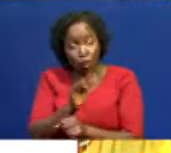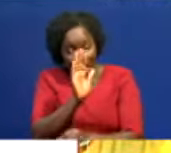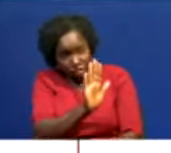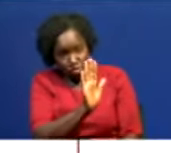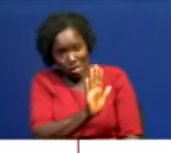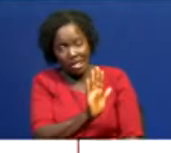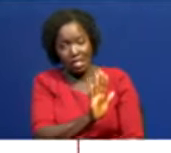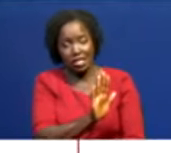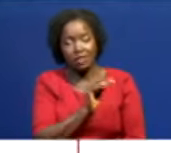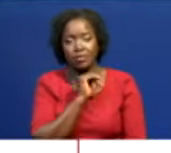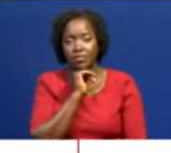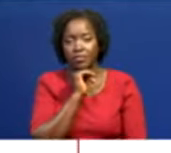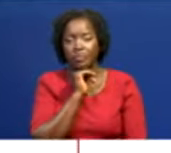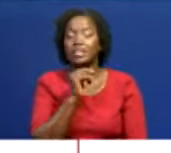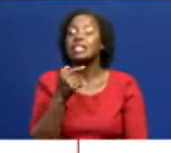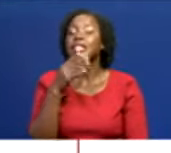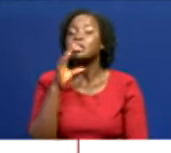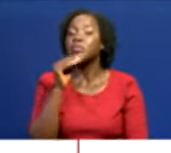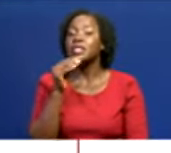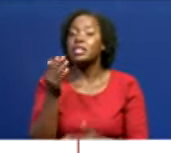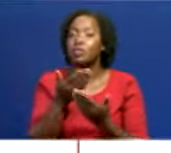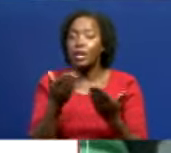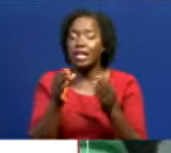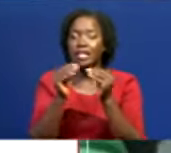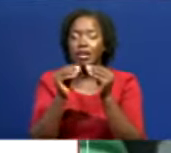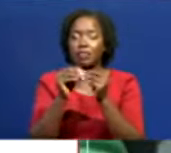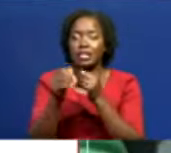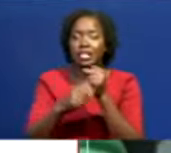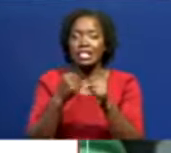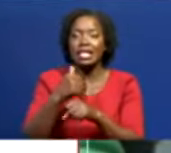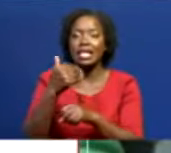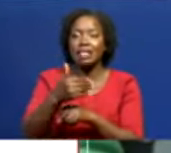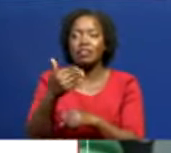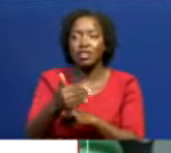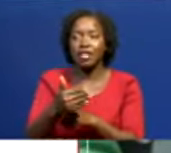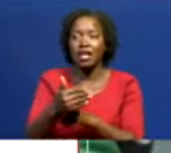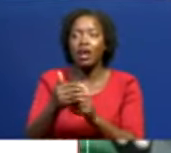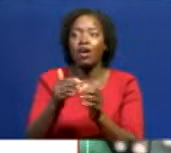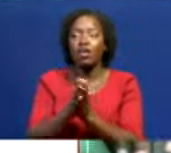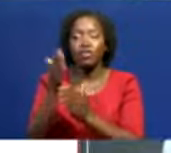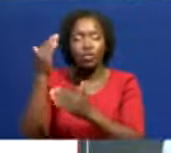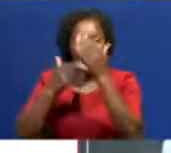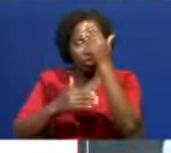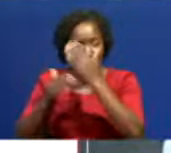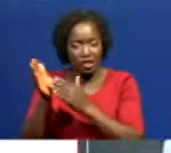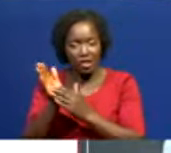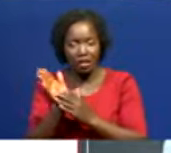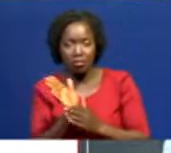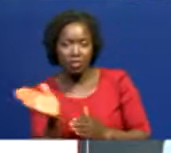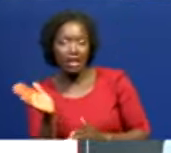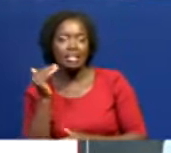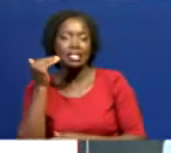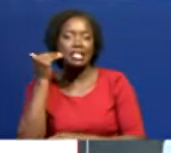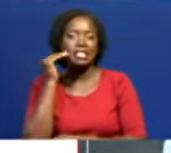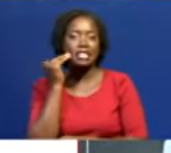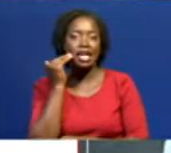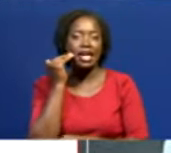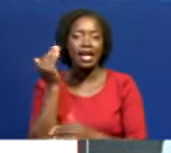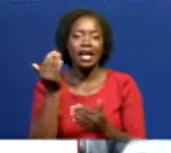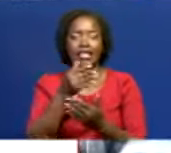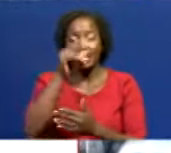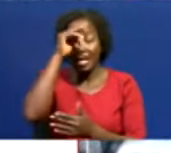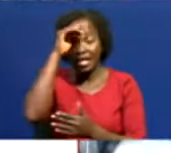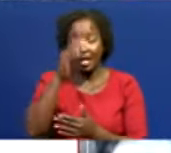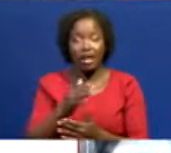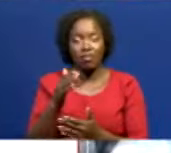yenu. Korir alikuwa akizungumza katika mkutano wa kila mwaka wa chuo cha Jaramogi Odinga tawi la Siaya. Hafla iliyohudhuriwa na gavana